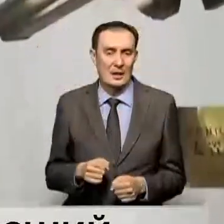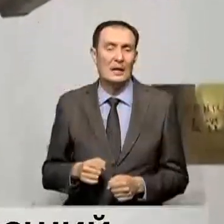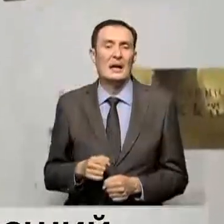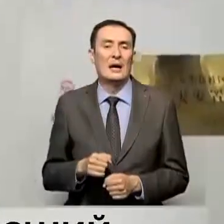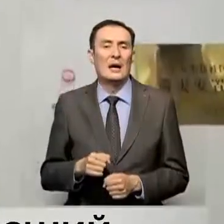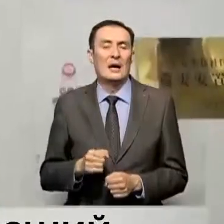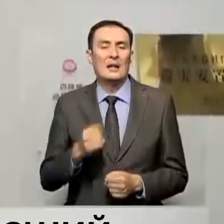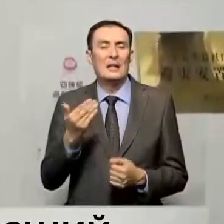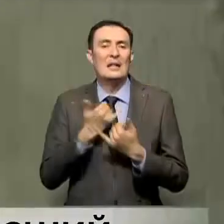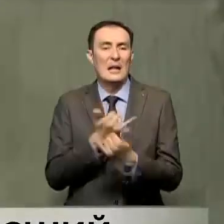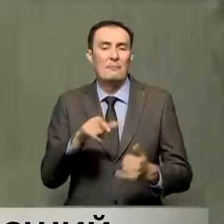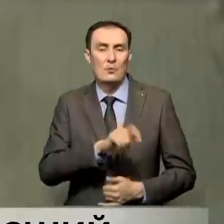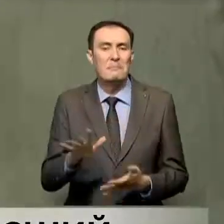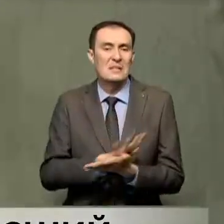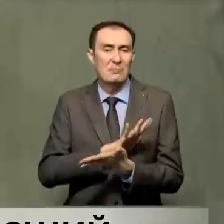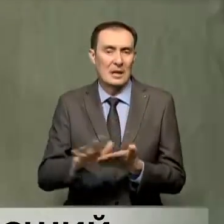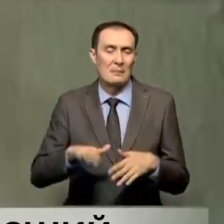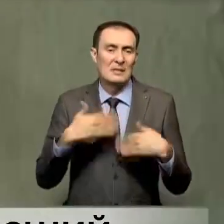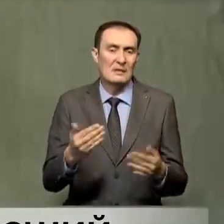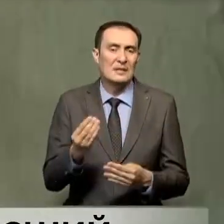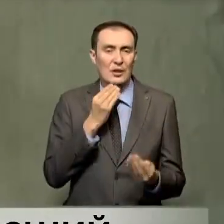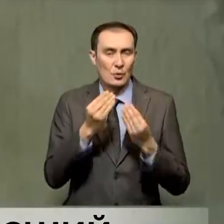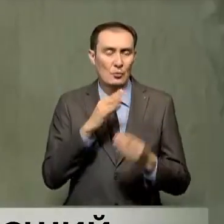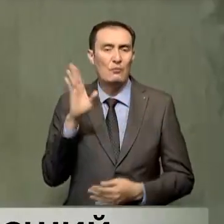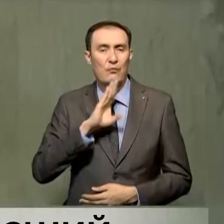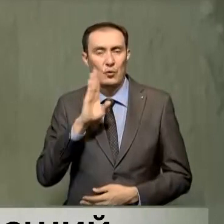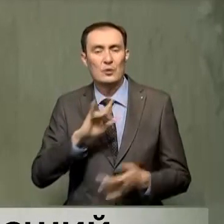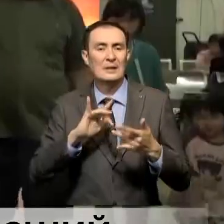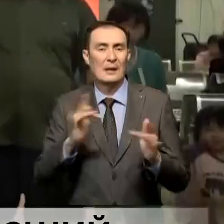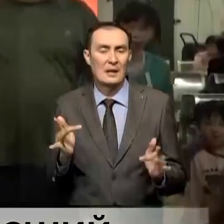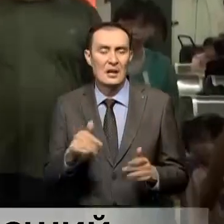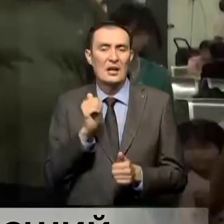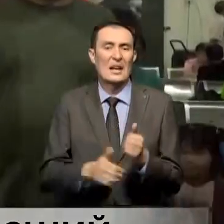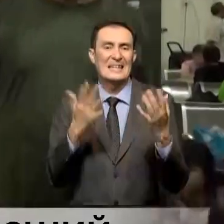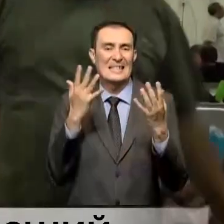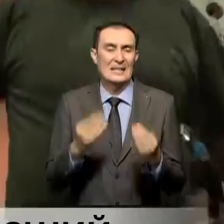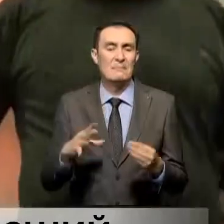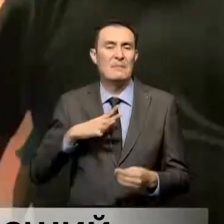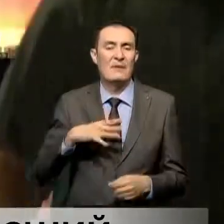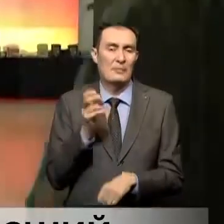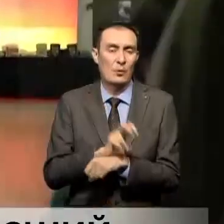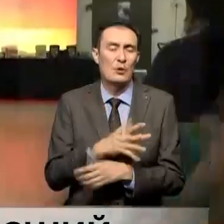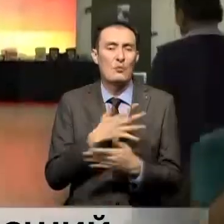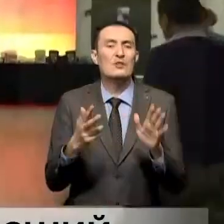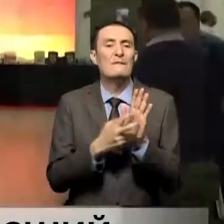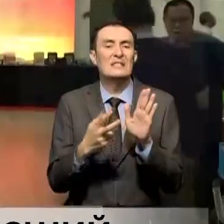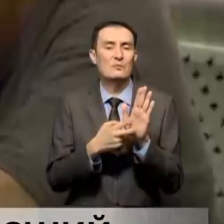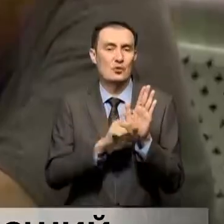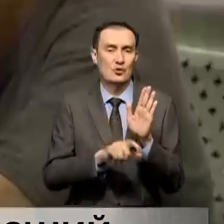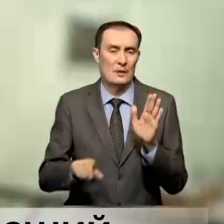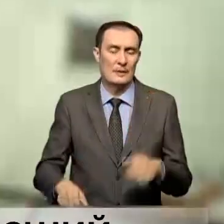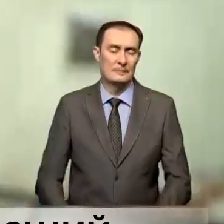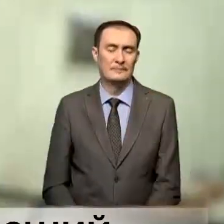охлаждения. Здесь для посетителей бесплатно предоставляют еду, воду и интернет. Ежедневно здесь бывает более 800 человек.